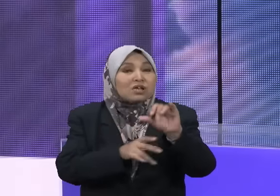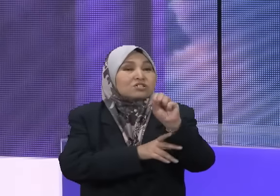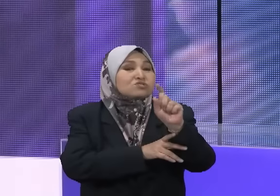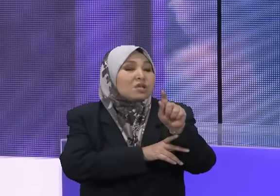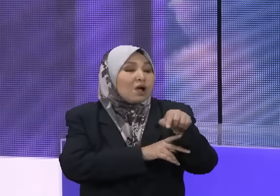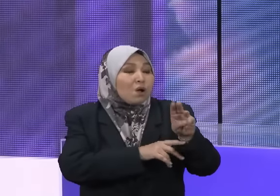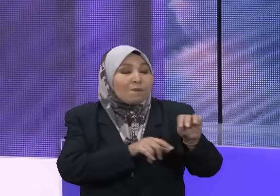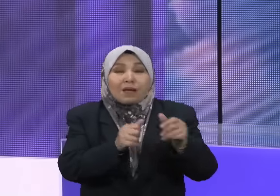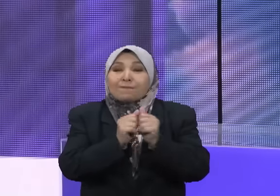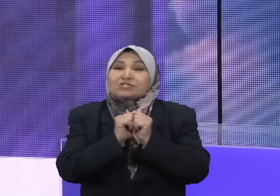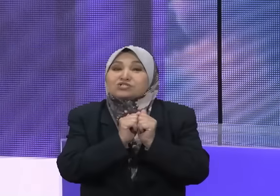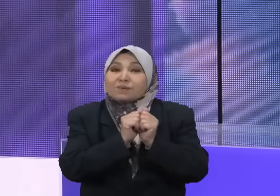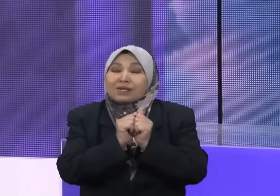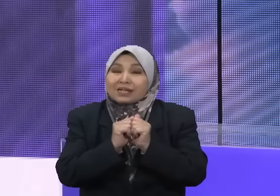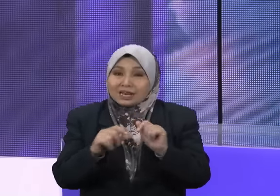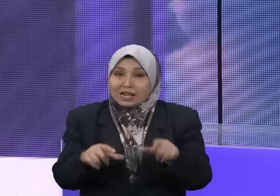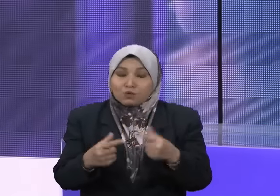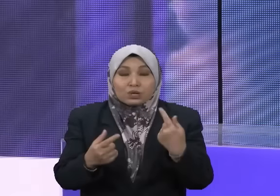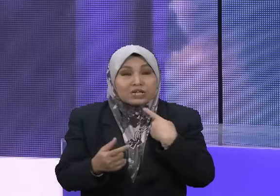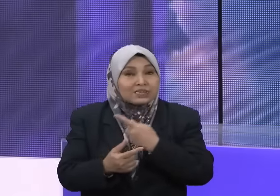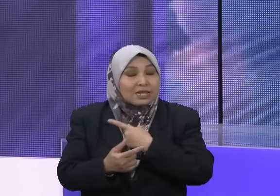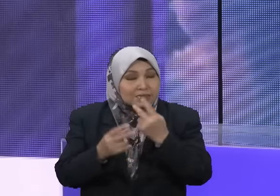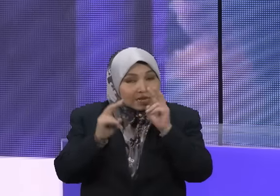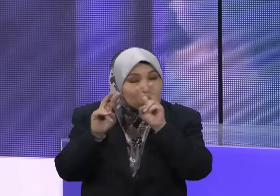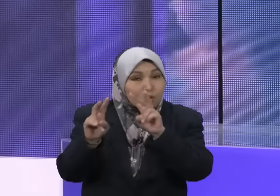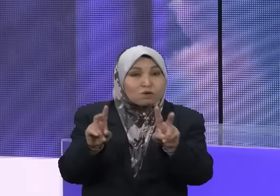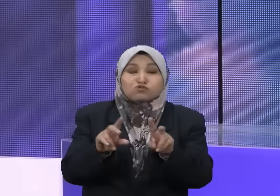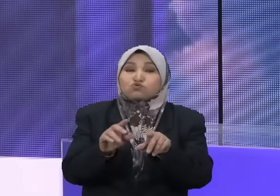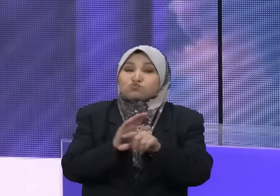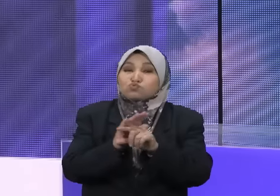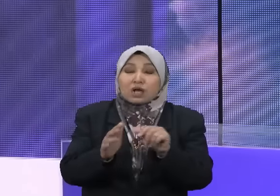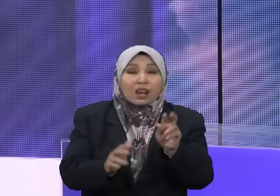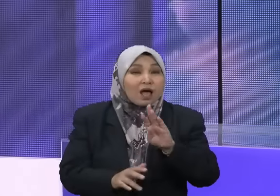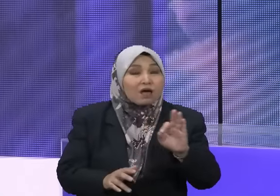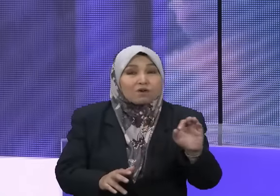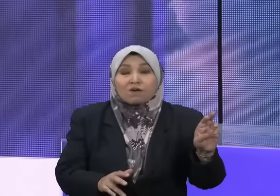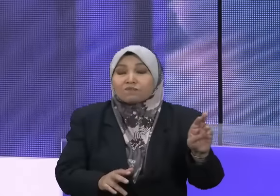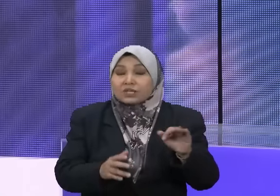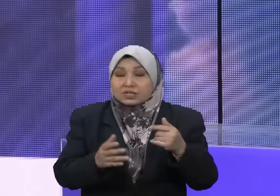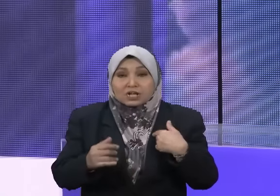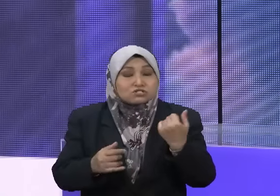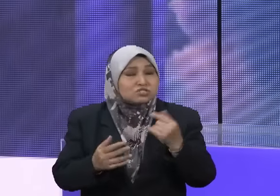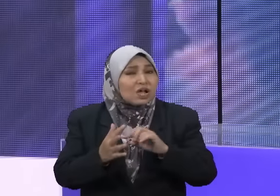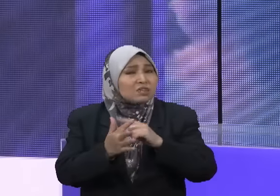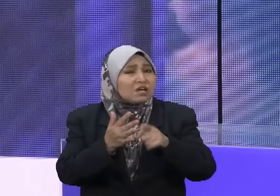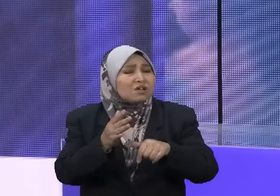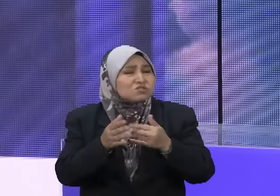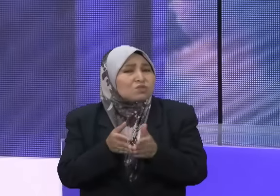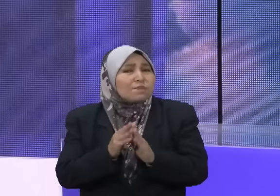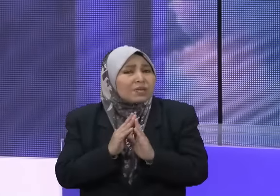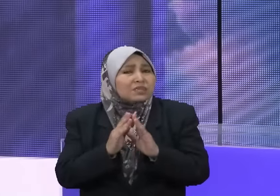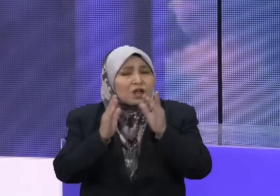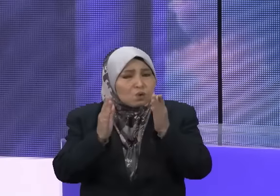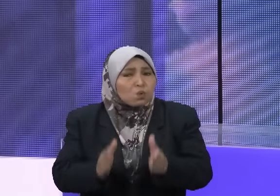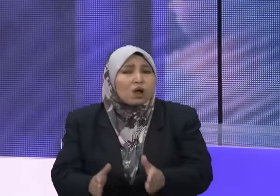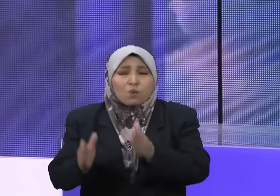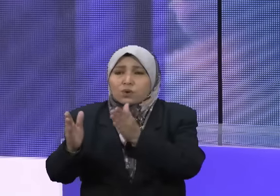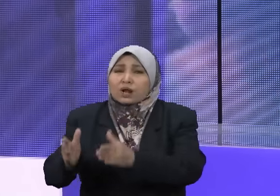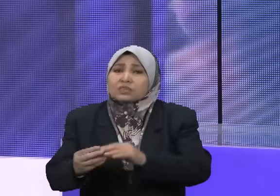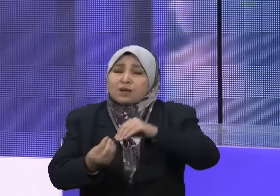dengan Al-Quran. Dan bila kita melihat pada surah Al-A'raf ini, antara satu permintaan orang-orang di Mekah